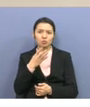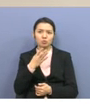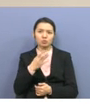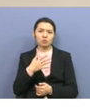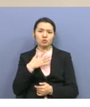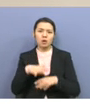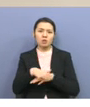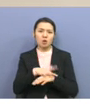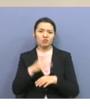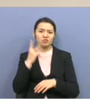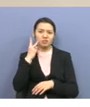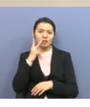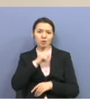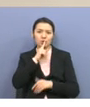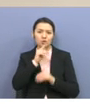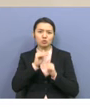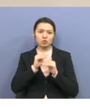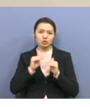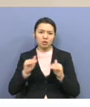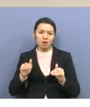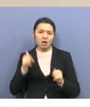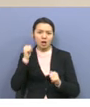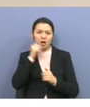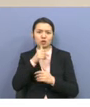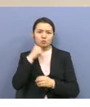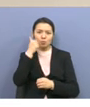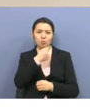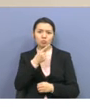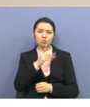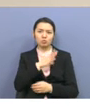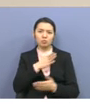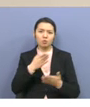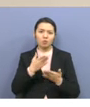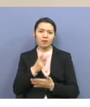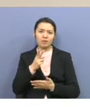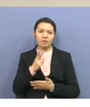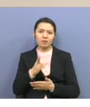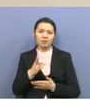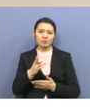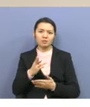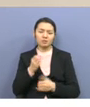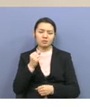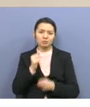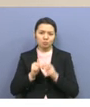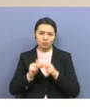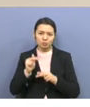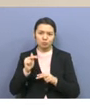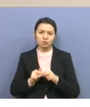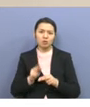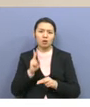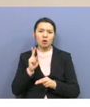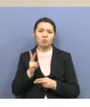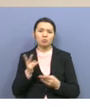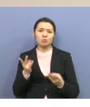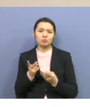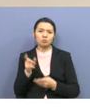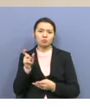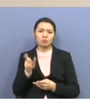халқымыз тыныш болсын. Жылдан жылға сайын жаңа пәтерлер жасалынып, мұқтаждық болған адамдарға